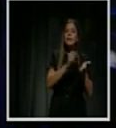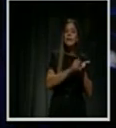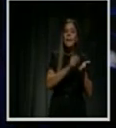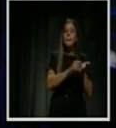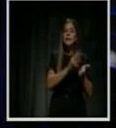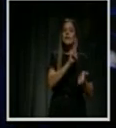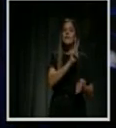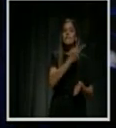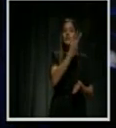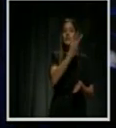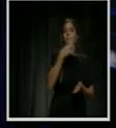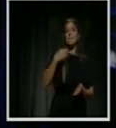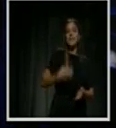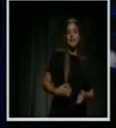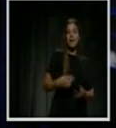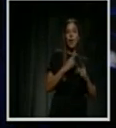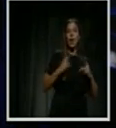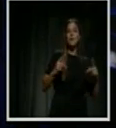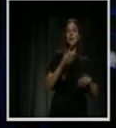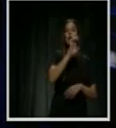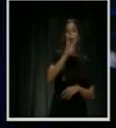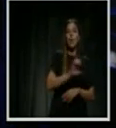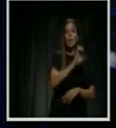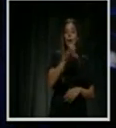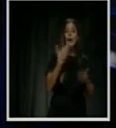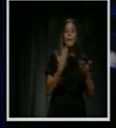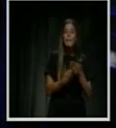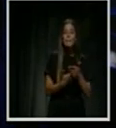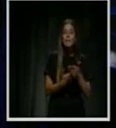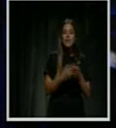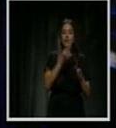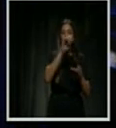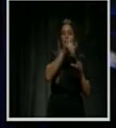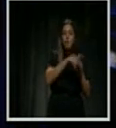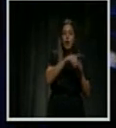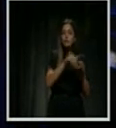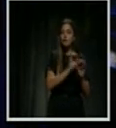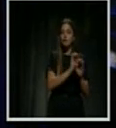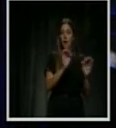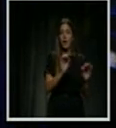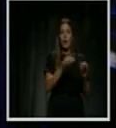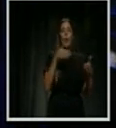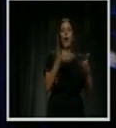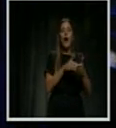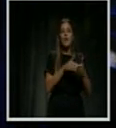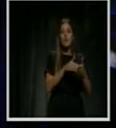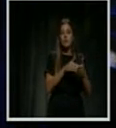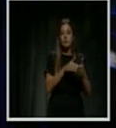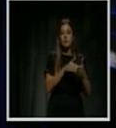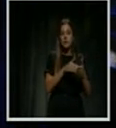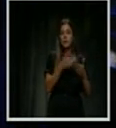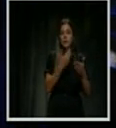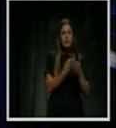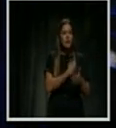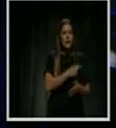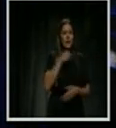prezident tal-Kummissjoni Ewropea biex tissospendi id-drittijiet tal-vot ta' Malta. Ta' taf xi jfisser li tissospendi drittijiet ta' vot ta'